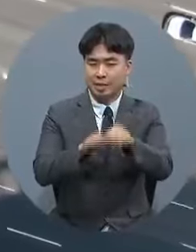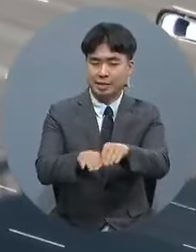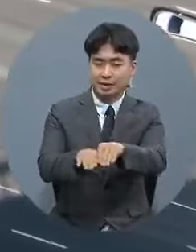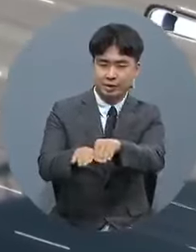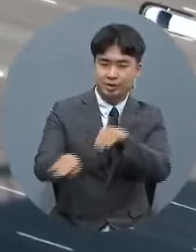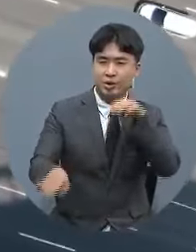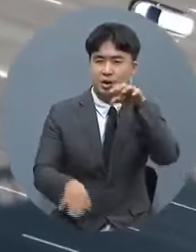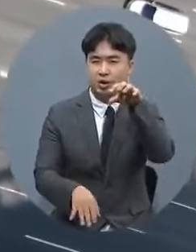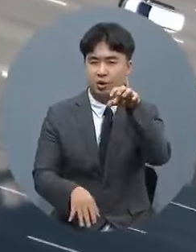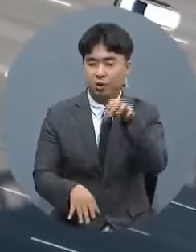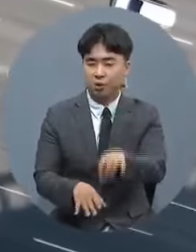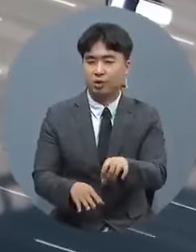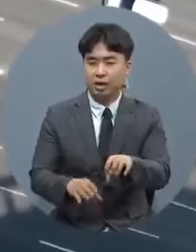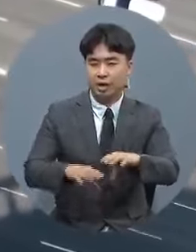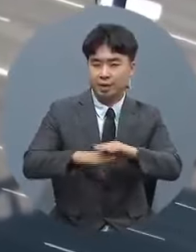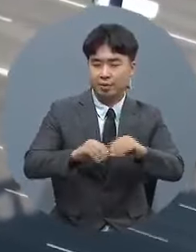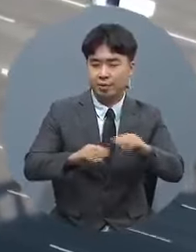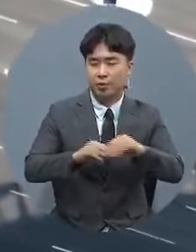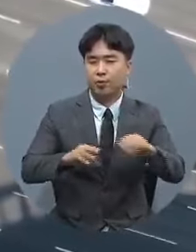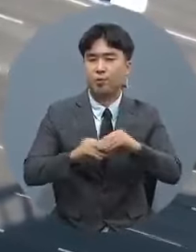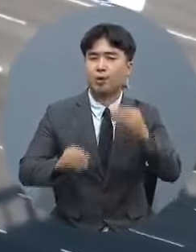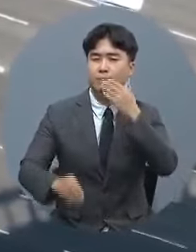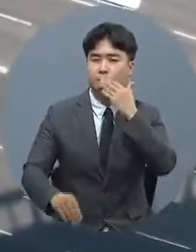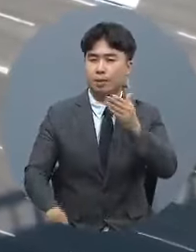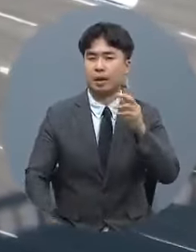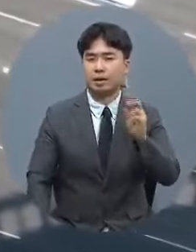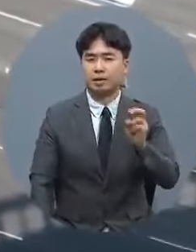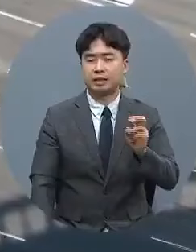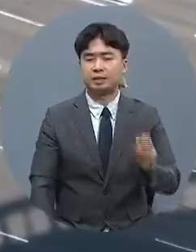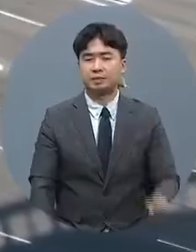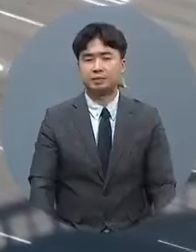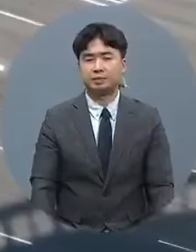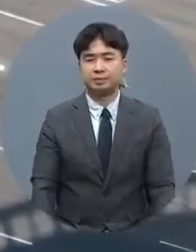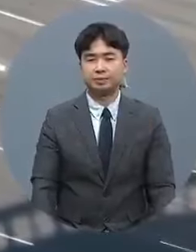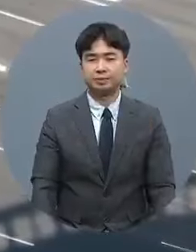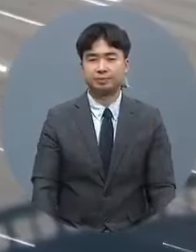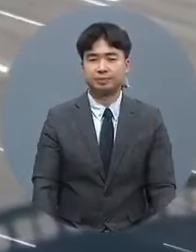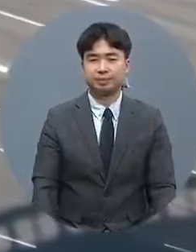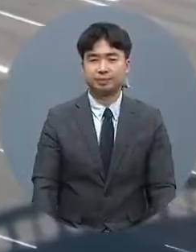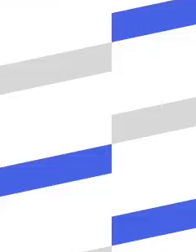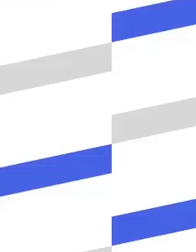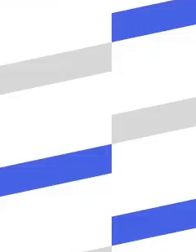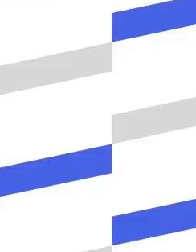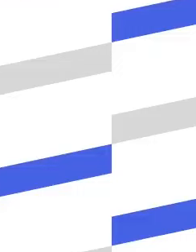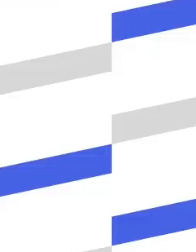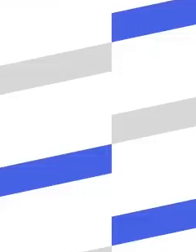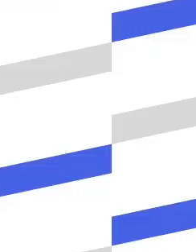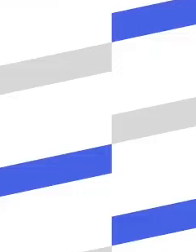구간의 소통 문제를 푸는 자료로 활용할 예정입니다. MBC 뉴스 유희정입니다.